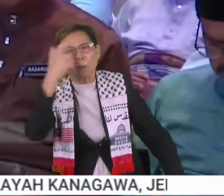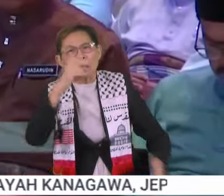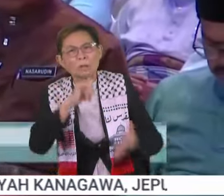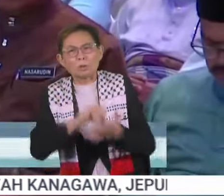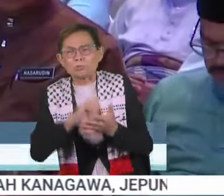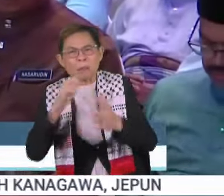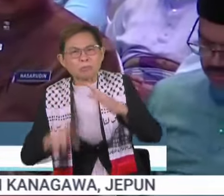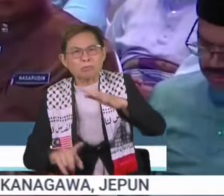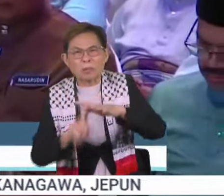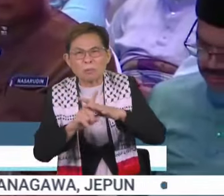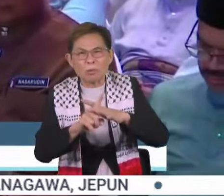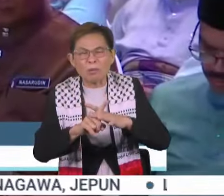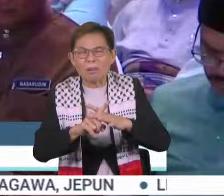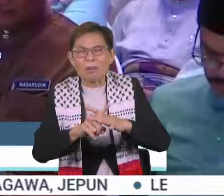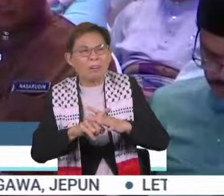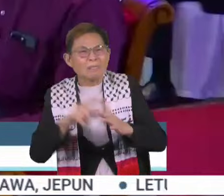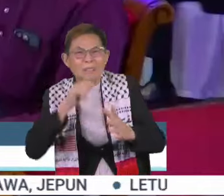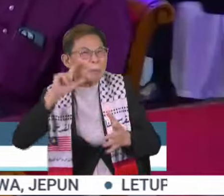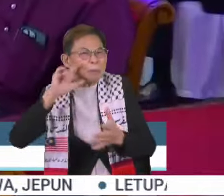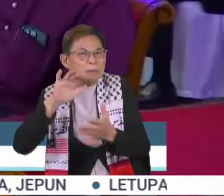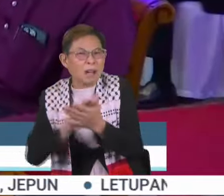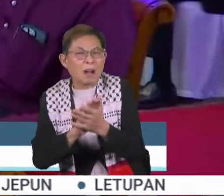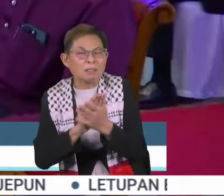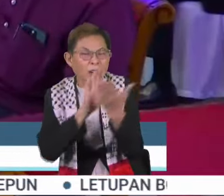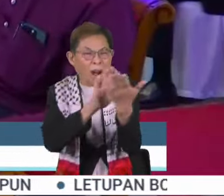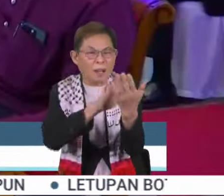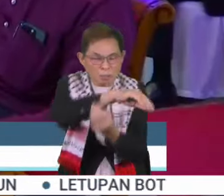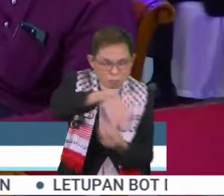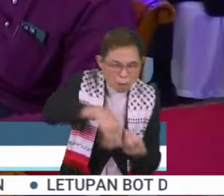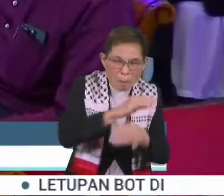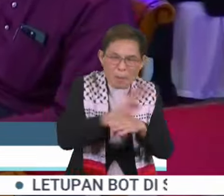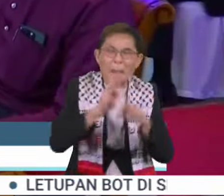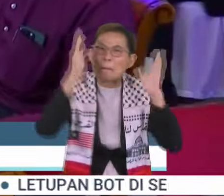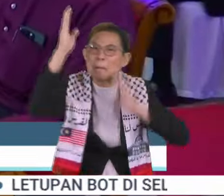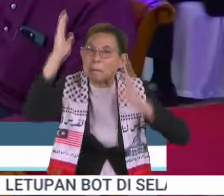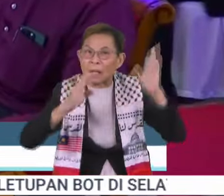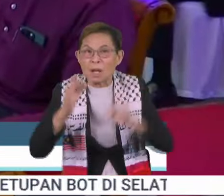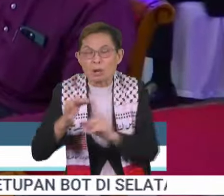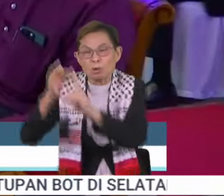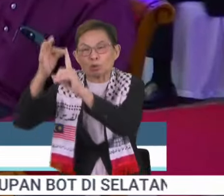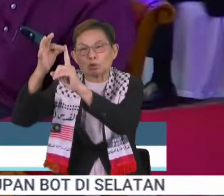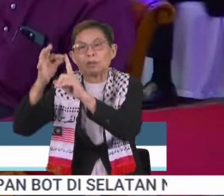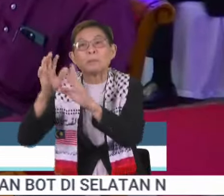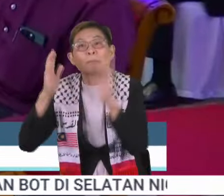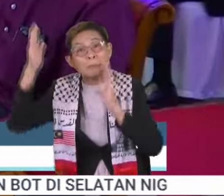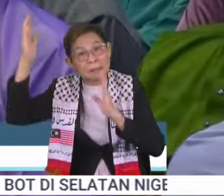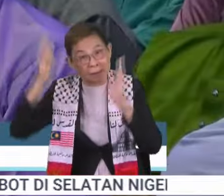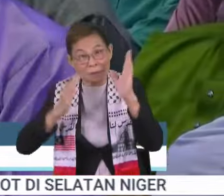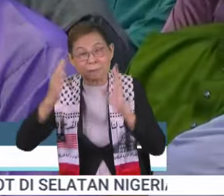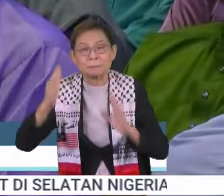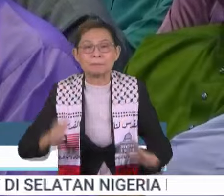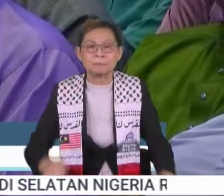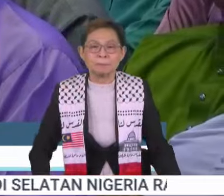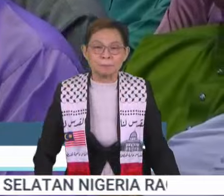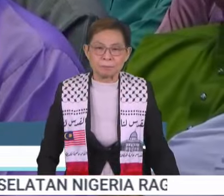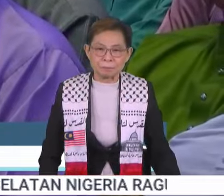Justru tidak timbul isu hilang kepercayaan terhadap persekitaran perniagaan, khususnya di Malaysia.